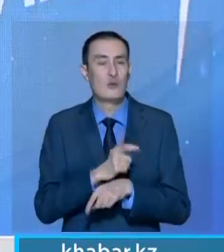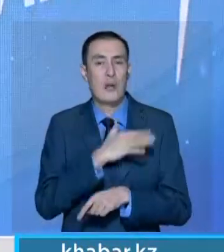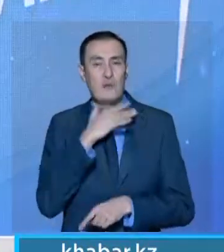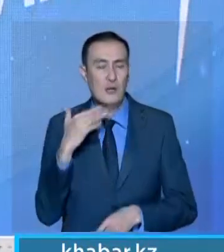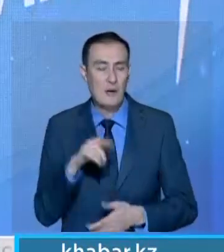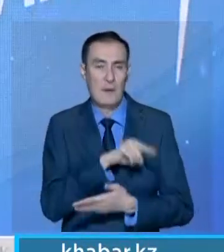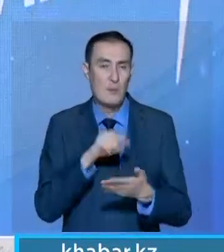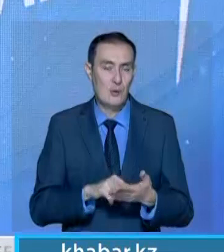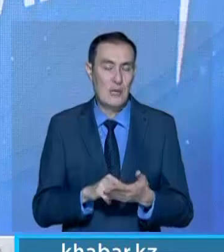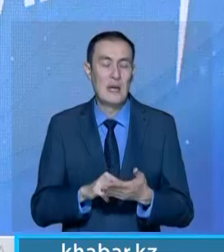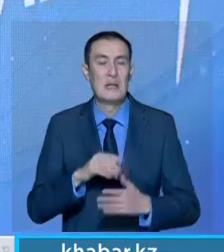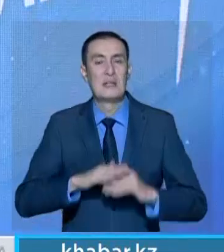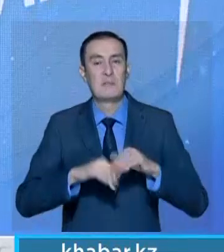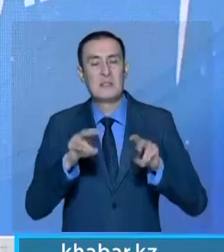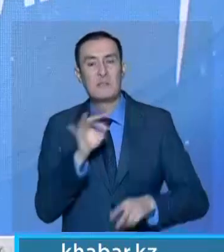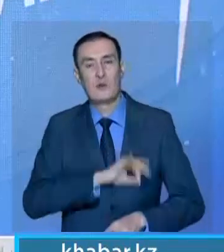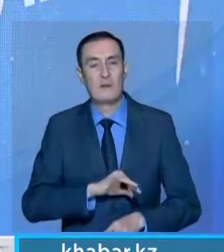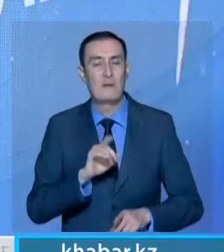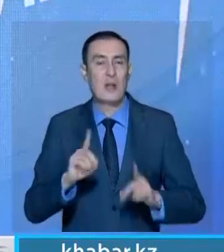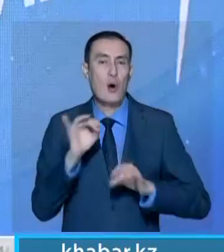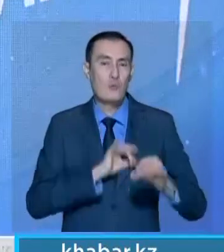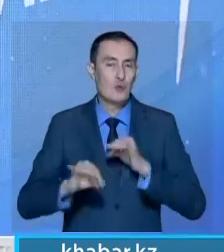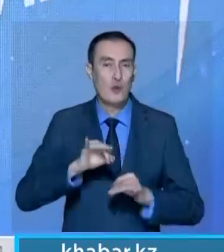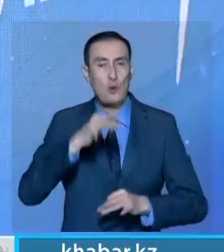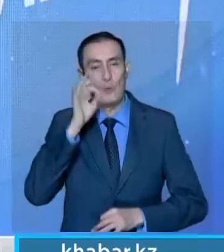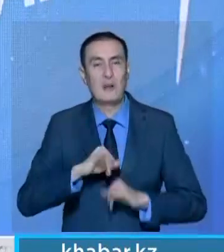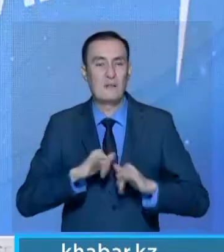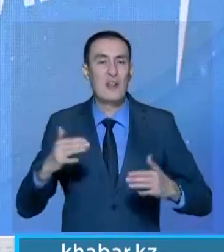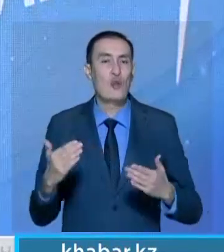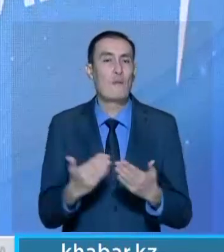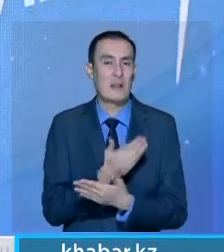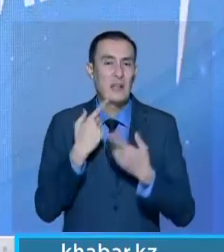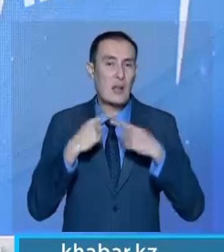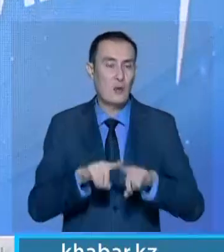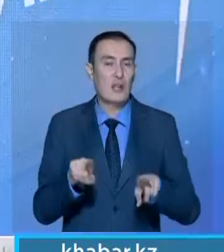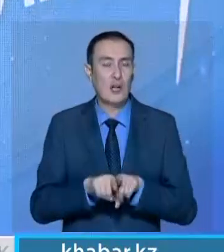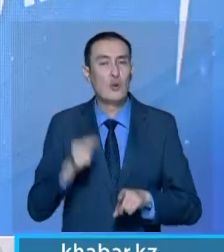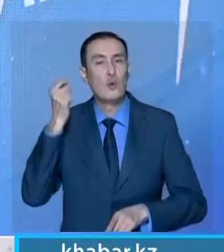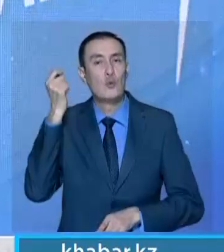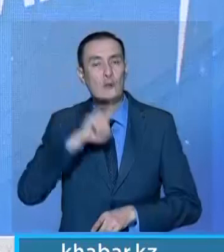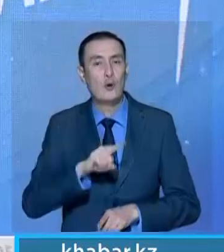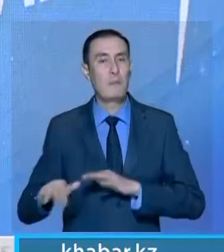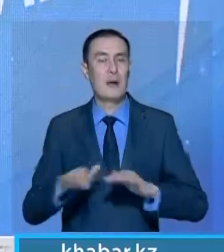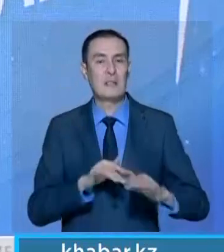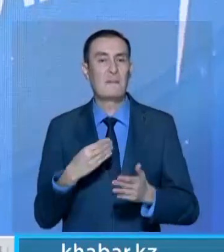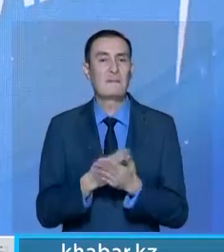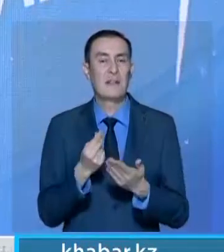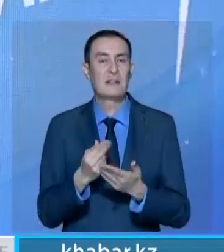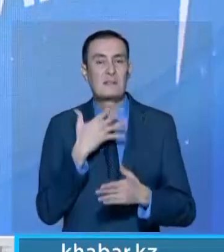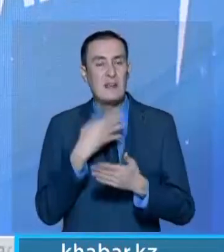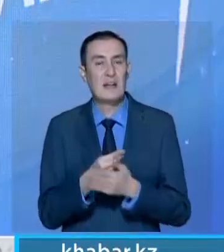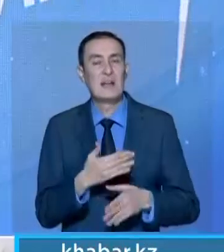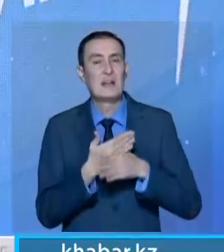обширной. К примеру, эксперты использовали площадку для обмена опытом и продвижения инноваций, а также могли узнать о механизмах финансирования